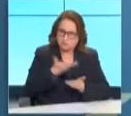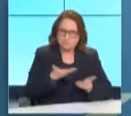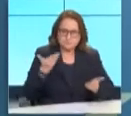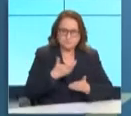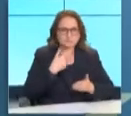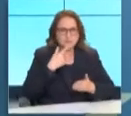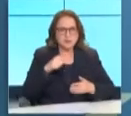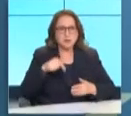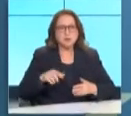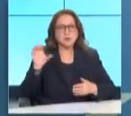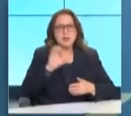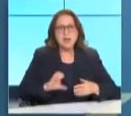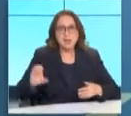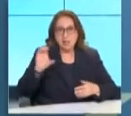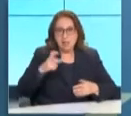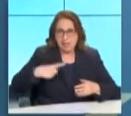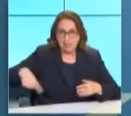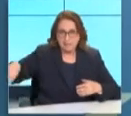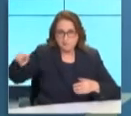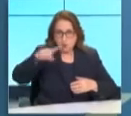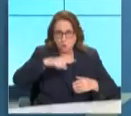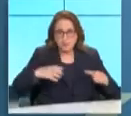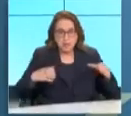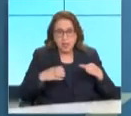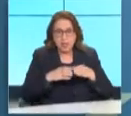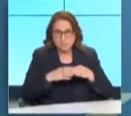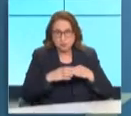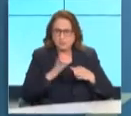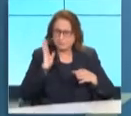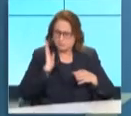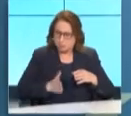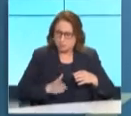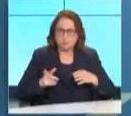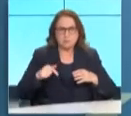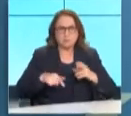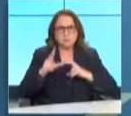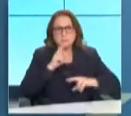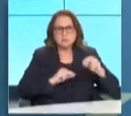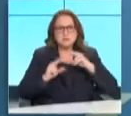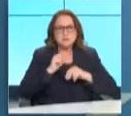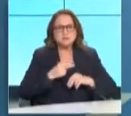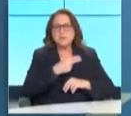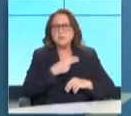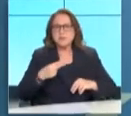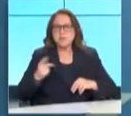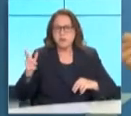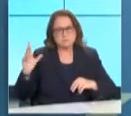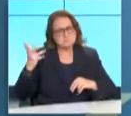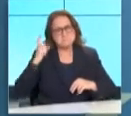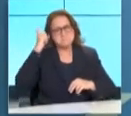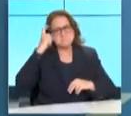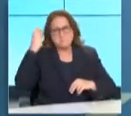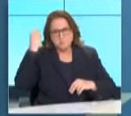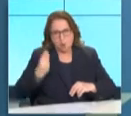Ευρώπη σε επίπεδο Επιτροπής θα μπορεί να συζητά με μεγάλους προμηθευτές φυσικού αερίου προκειμένου με